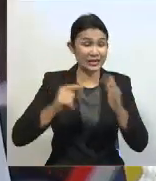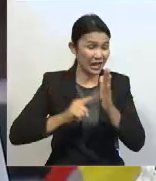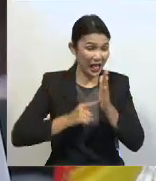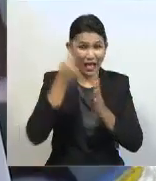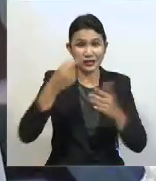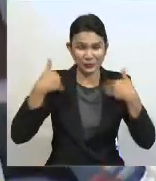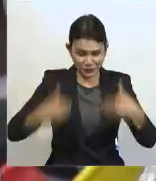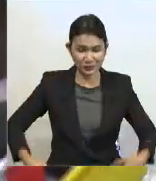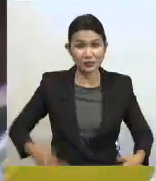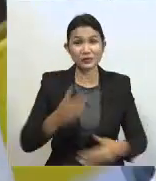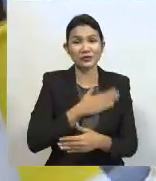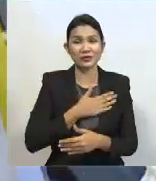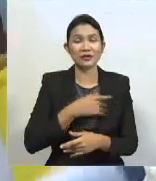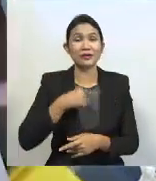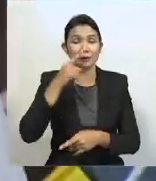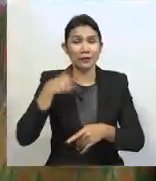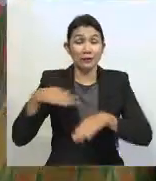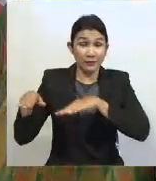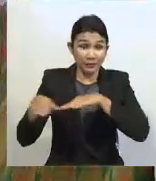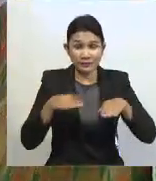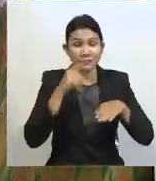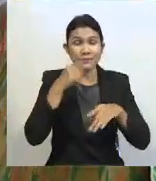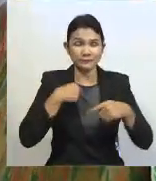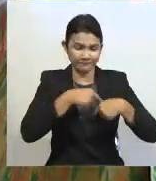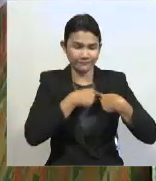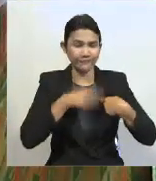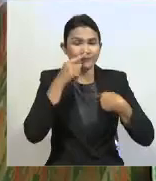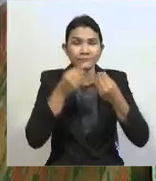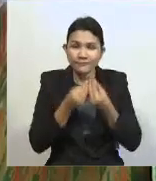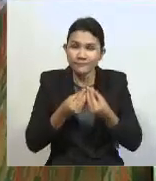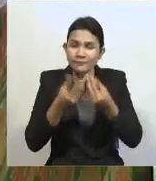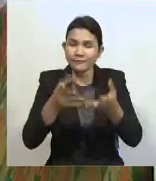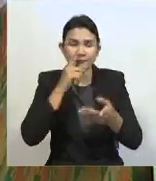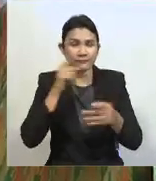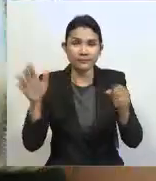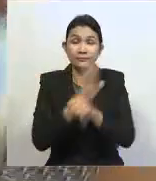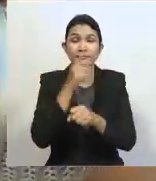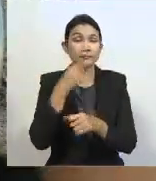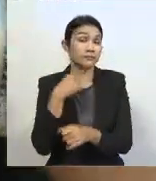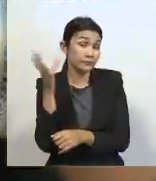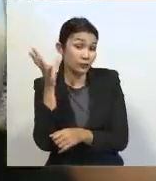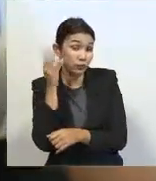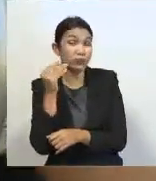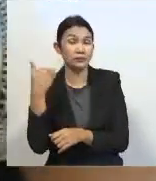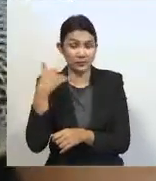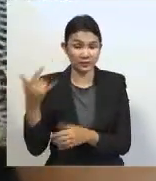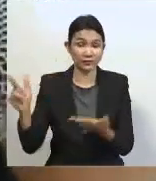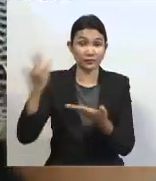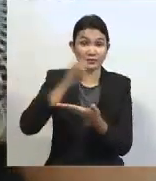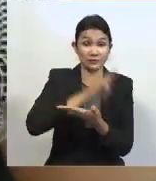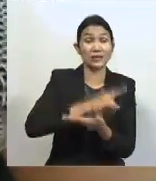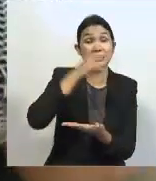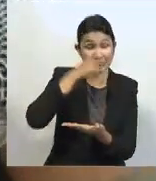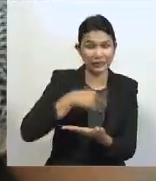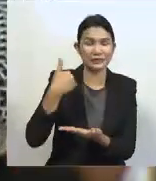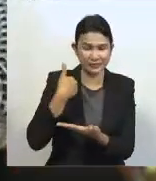ในชีวิตโดยได้มีการเตรียมชีวิตฝ่ายจิตวิญญาณมาเพื่อที่จะรับพระพรอย่างเต็มที่ตั้งแต่ที่ทราบข่าวว่าจะมีการเสด็จเยือนประเทศไทย